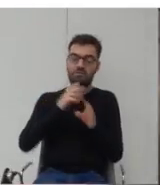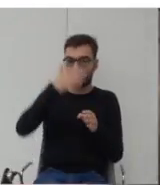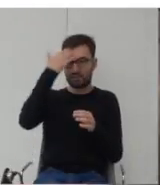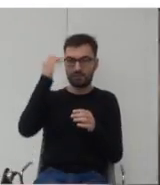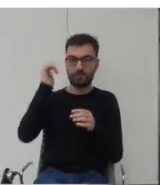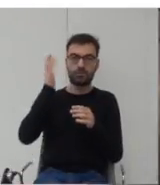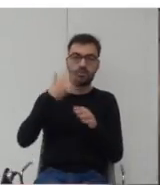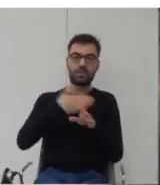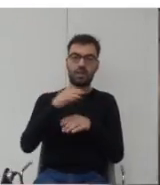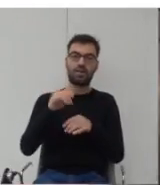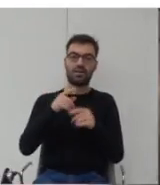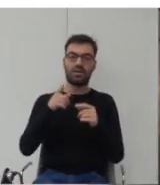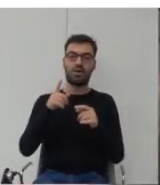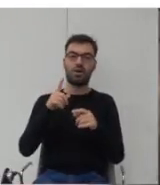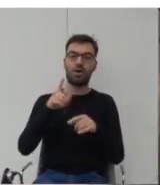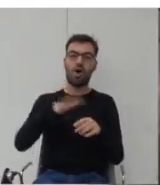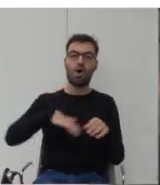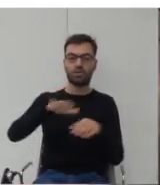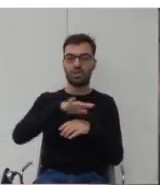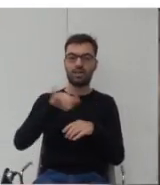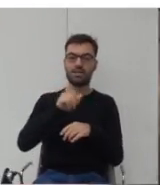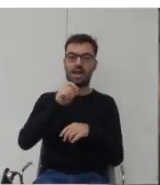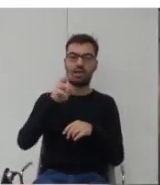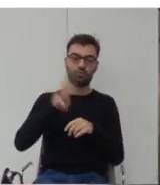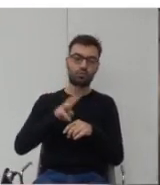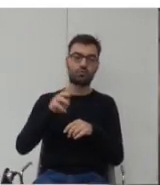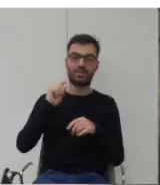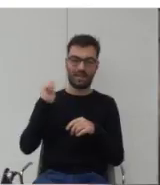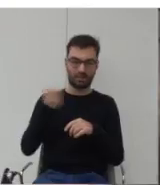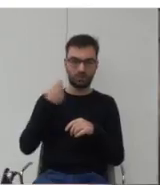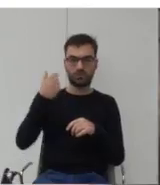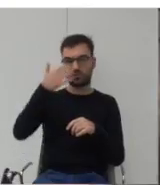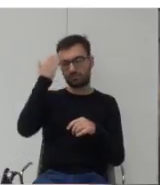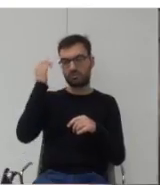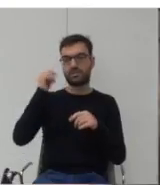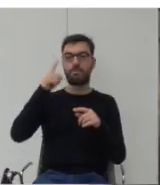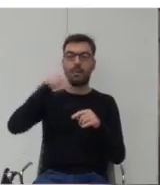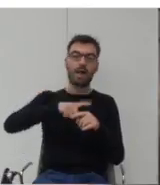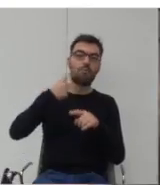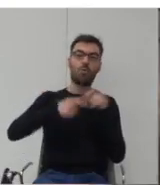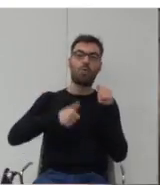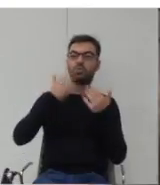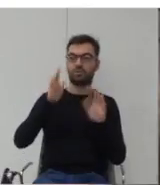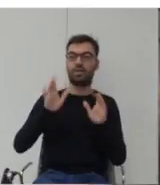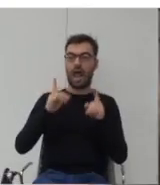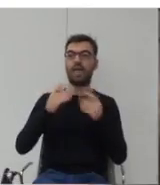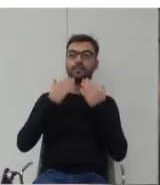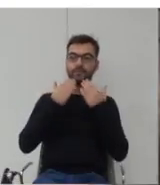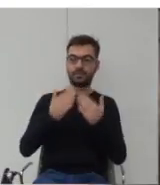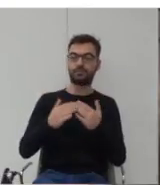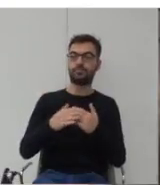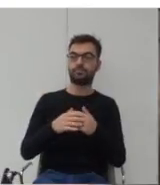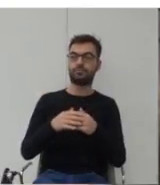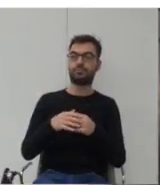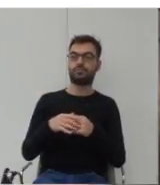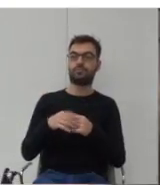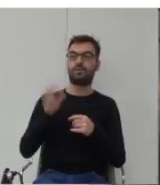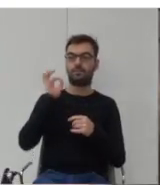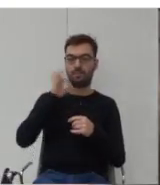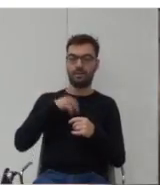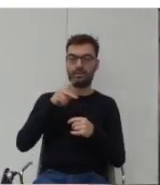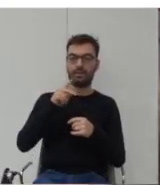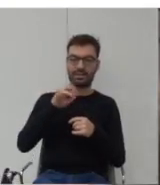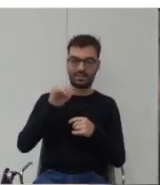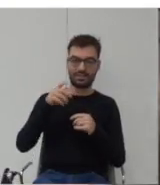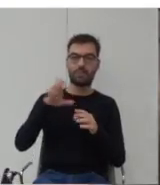co będzie z osiedlem Jazdów tak naprawdę. Nie wiemy, co będzie za miesiąc, co będzie za pół roku. Ale dzięki temu, że póki co